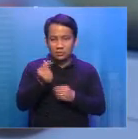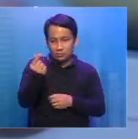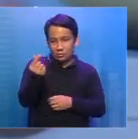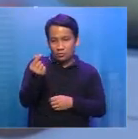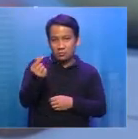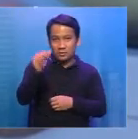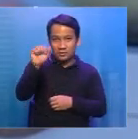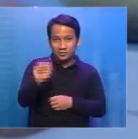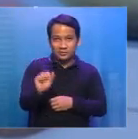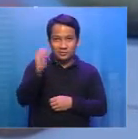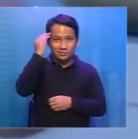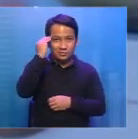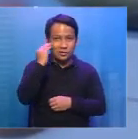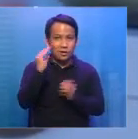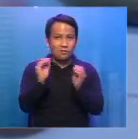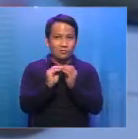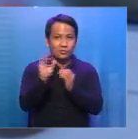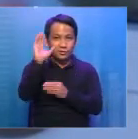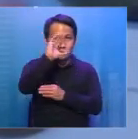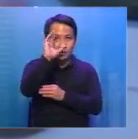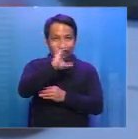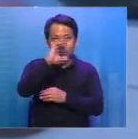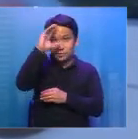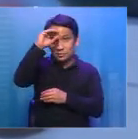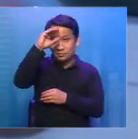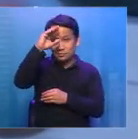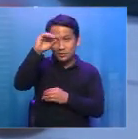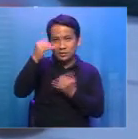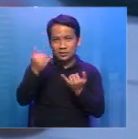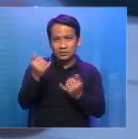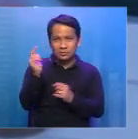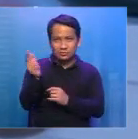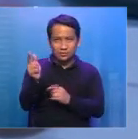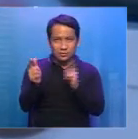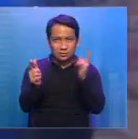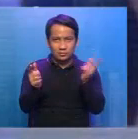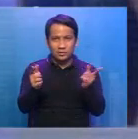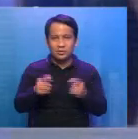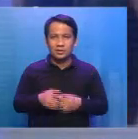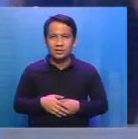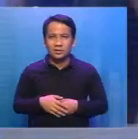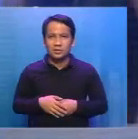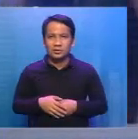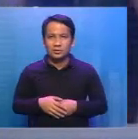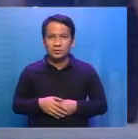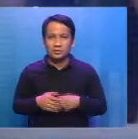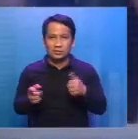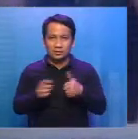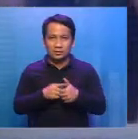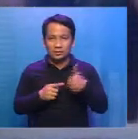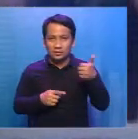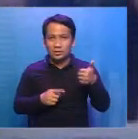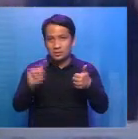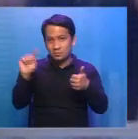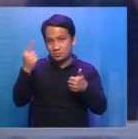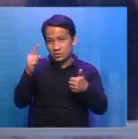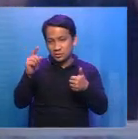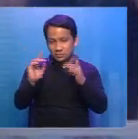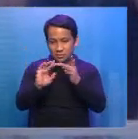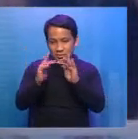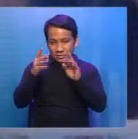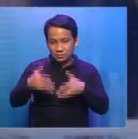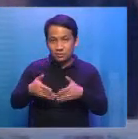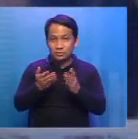South Korea sa most searched male personalities ng Yahoo ngayong 2020. Si Idol ang mas sinearch ng mga